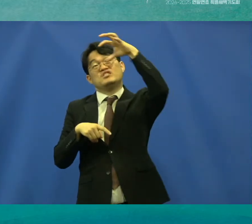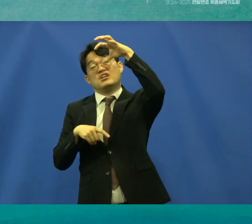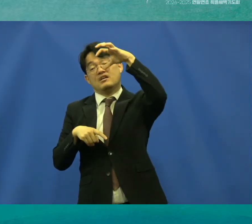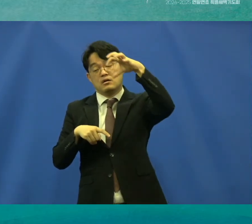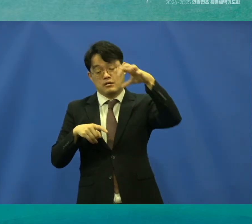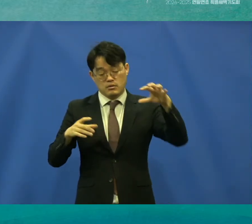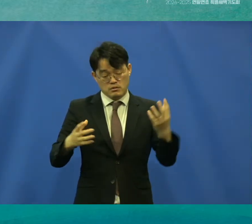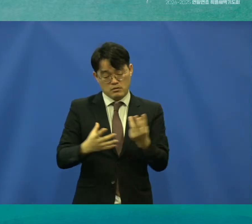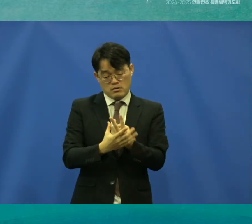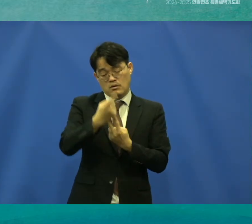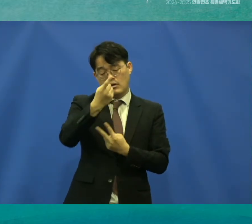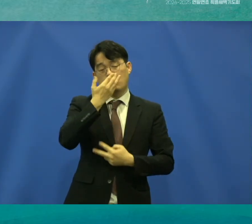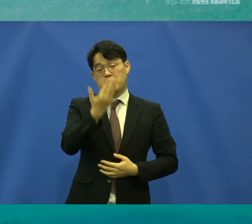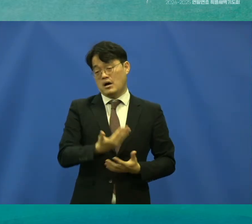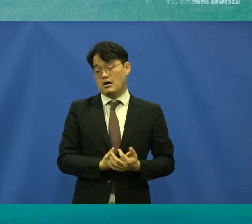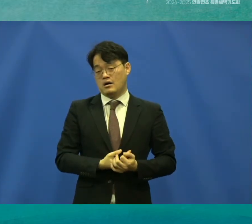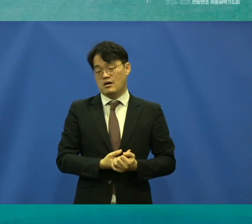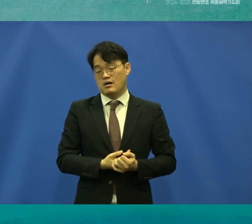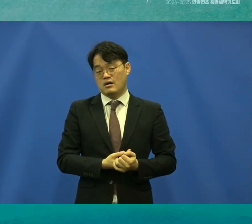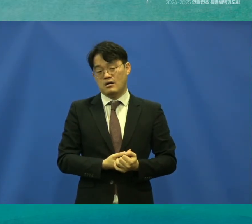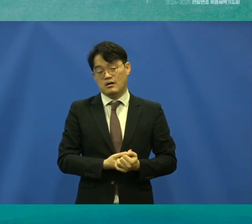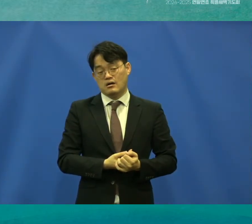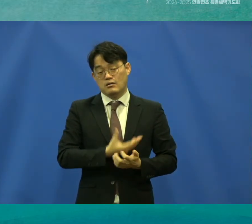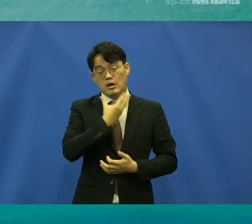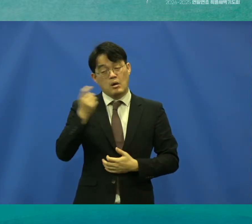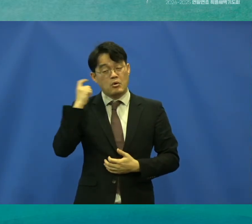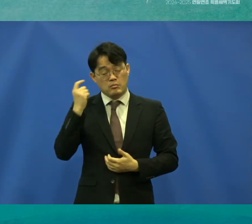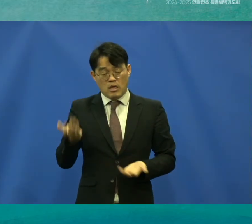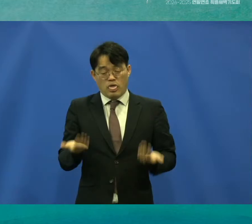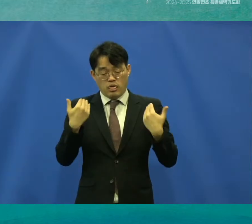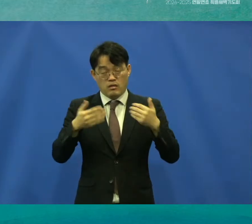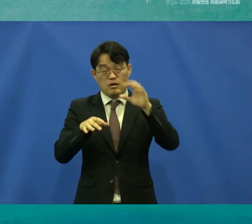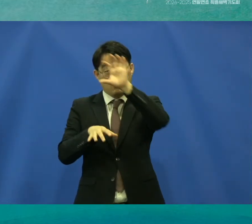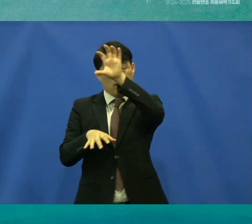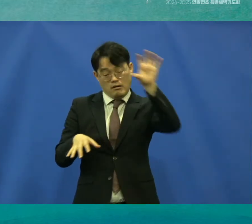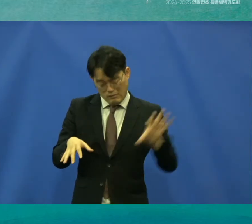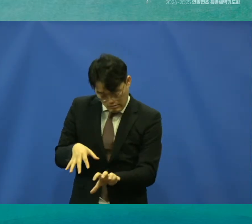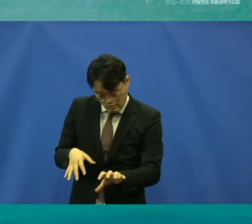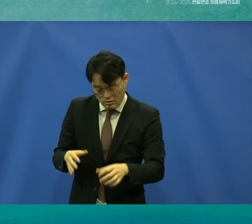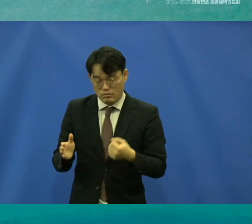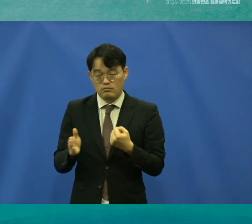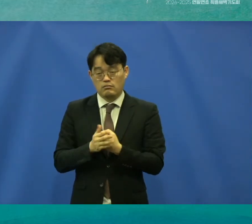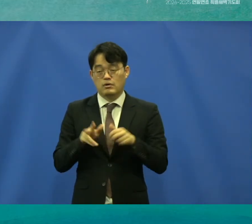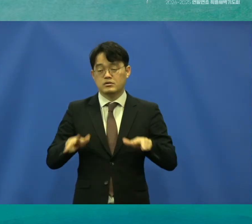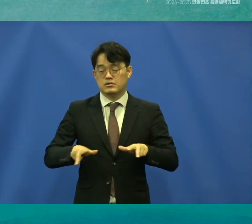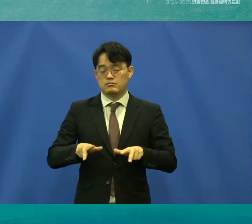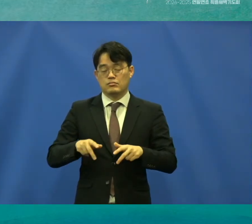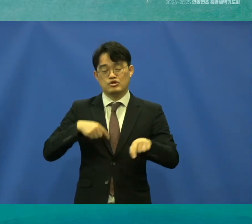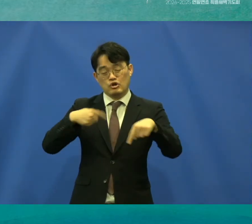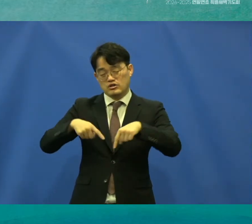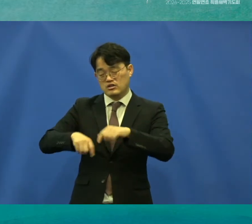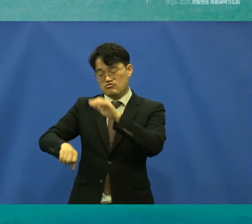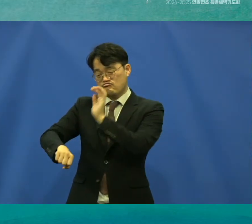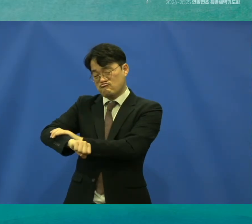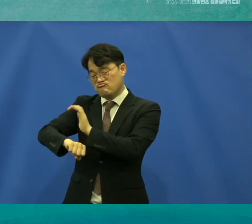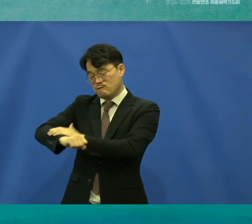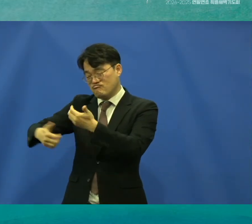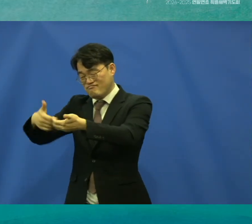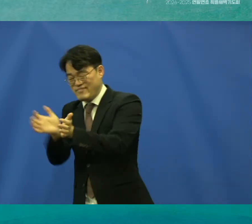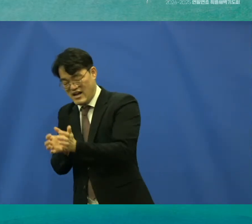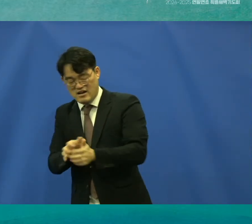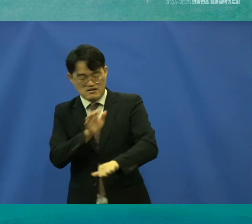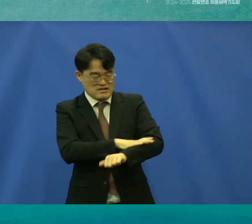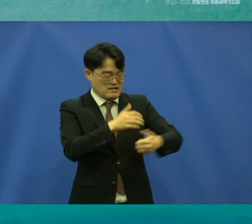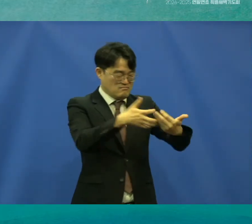그래서 여러분 오늘 니느웨의 요나의 선포가 그 니느웨 백성 모두가 돌아오는 거예요. 모두가